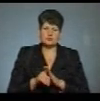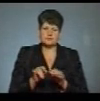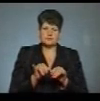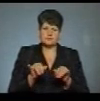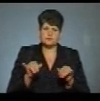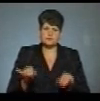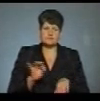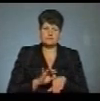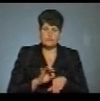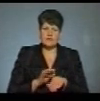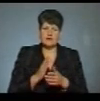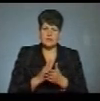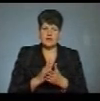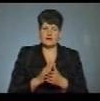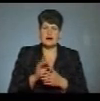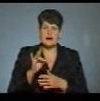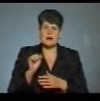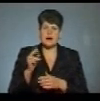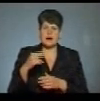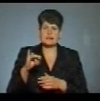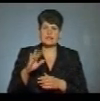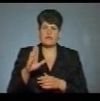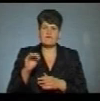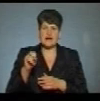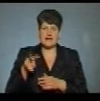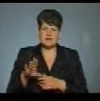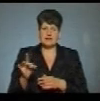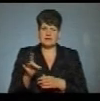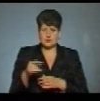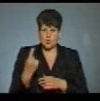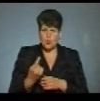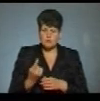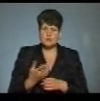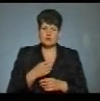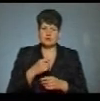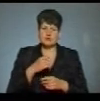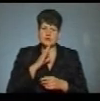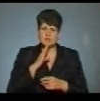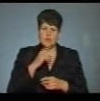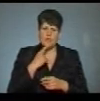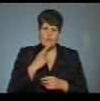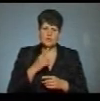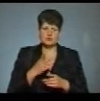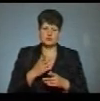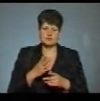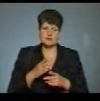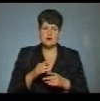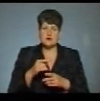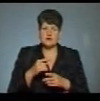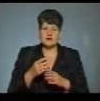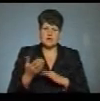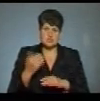Почаївській лаврі пов'язаний спалах у Радивилівському районі Рівненської області. Оксана Чайчук спростувала інформацію, яку вона